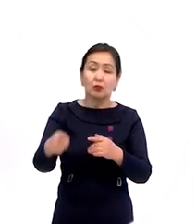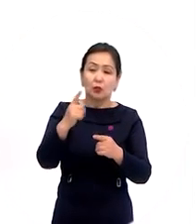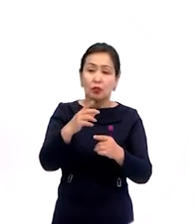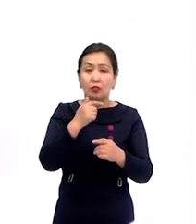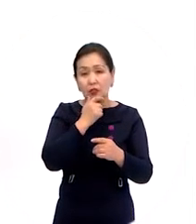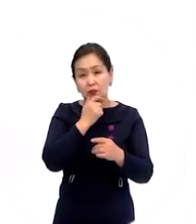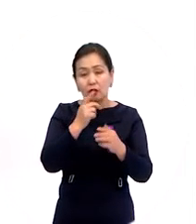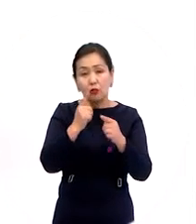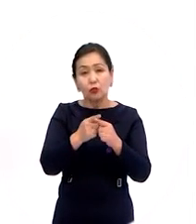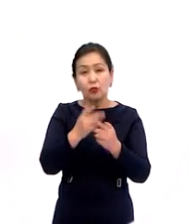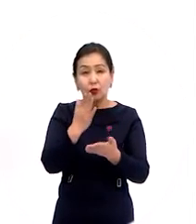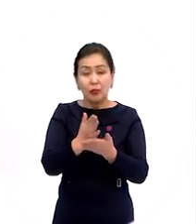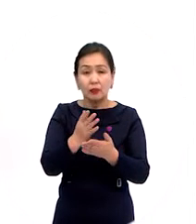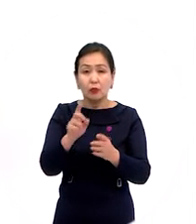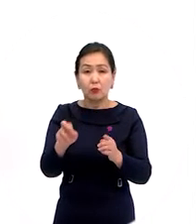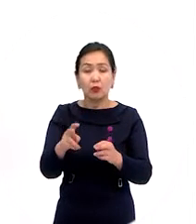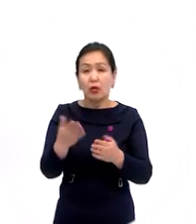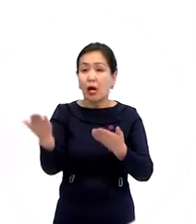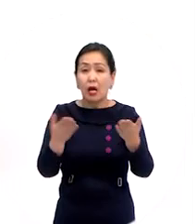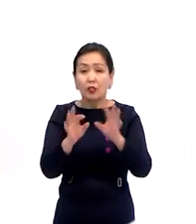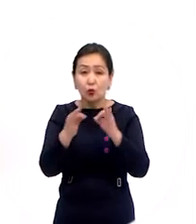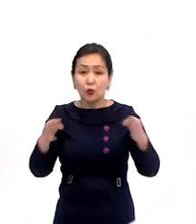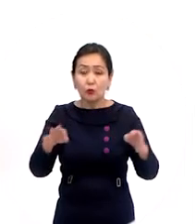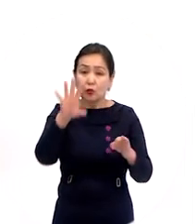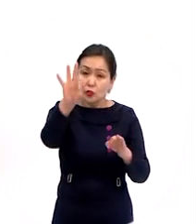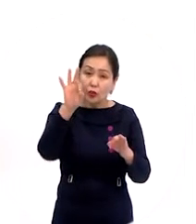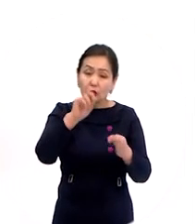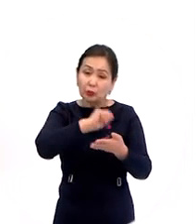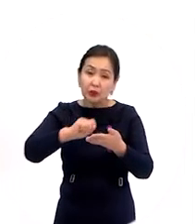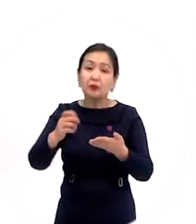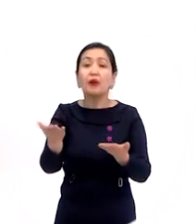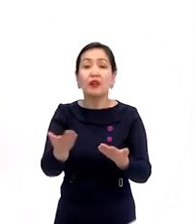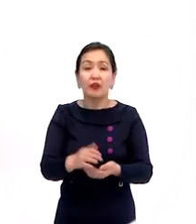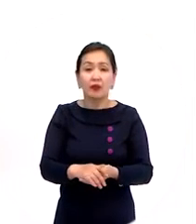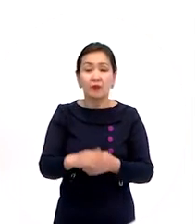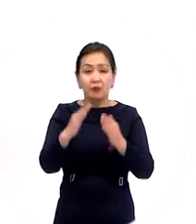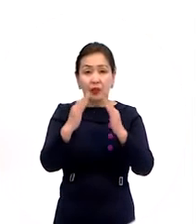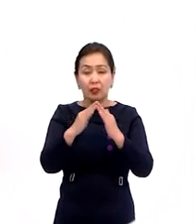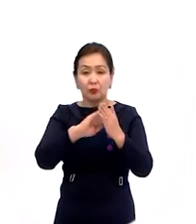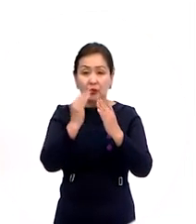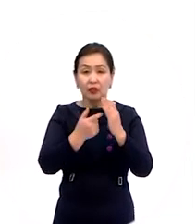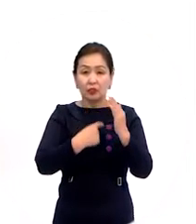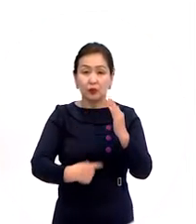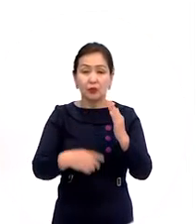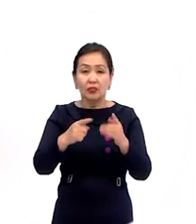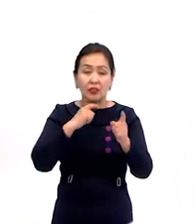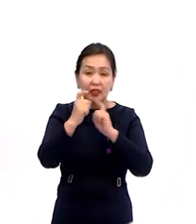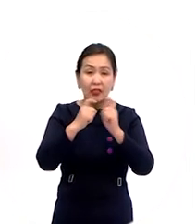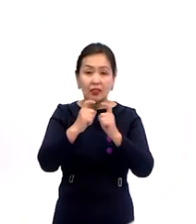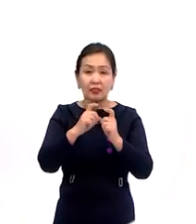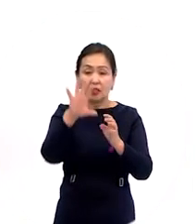гэр орон нутагт байдаг бол аль өгүүлбэрийг сонгох вэ? Гэр бүлийн гишүүдтэйгээ